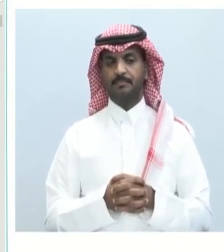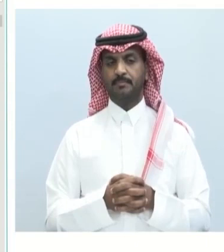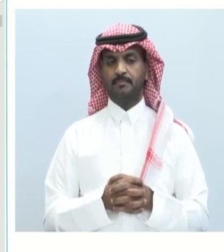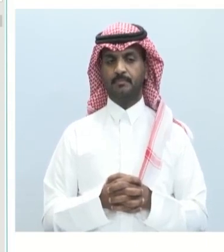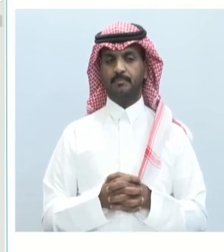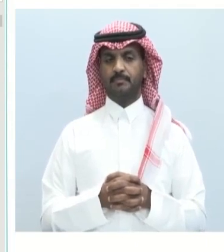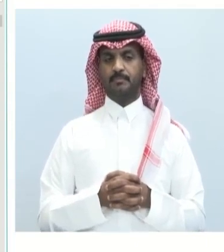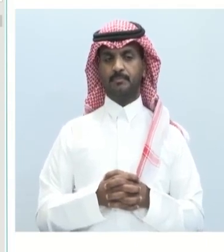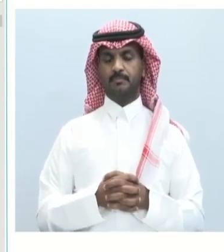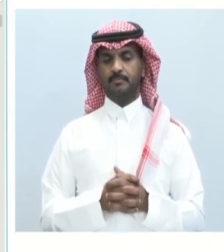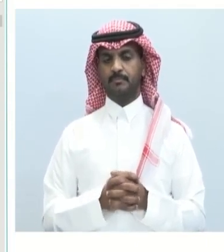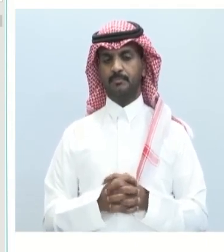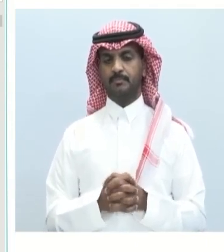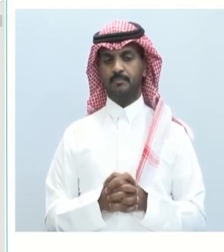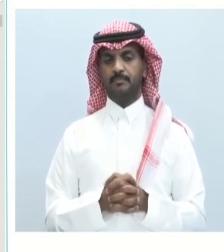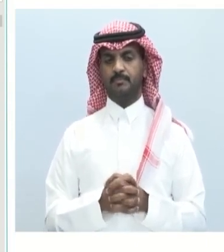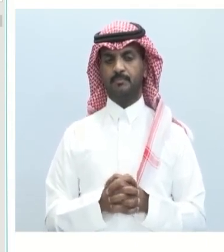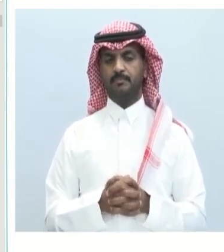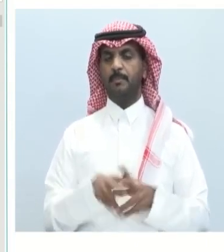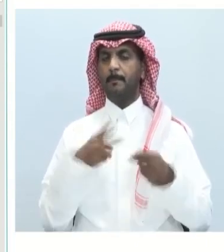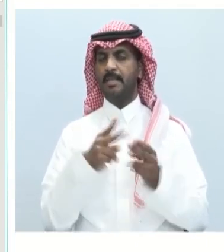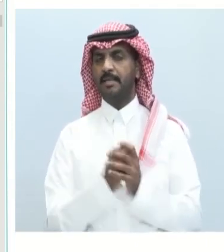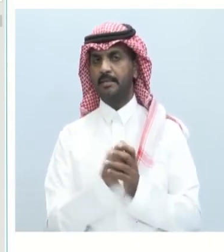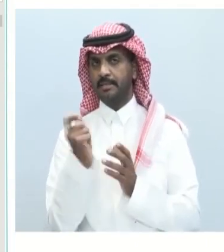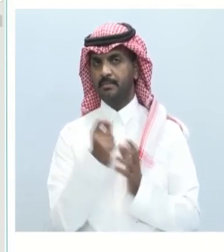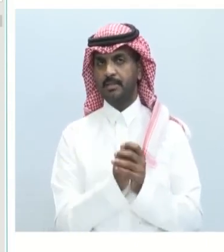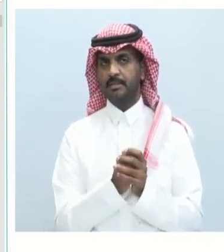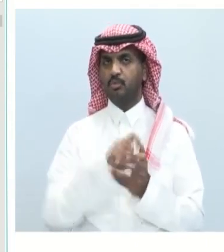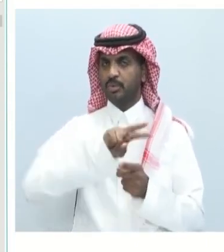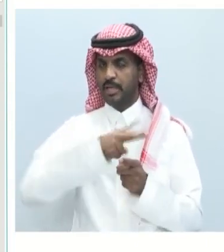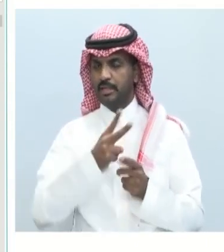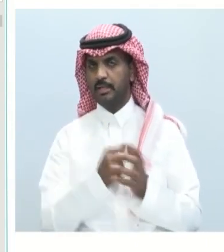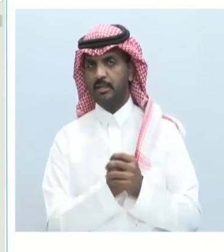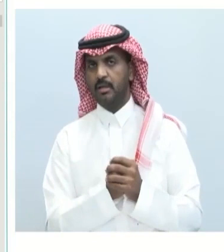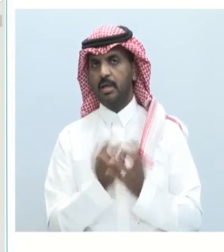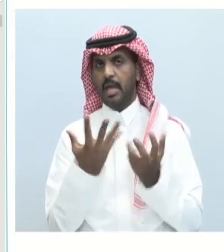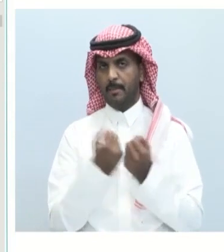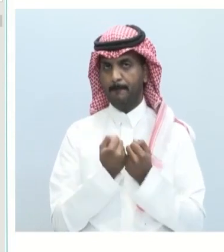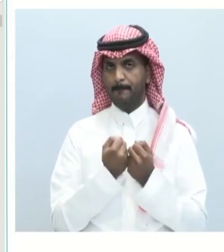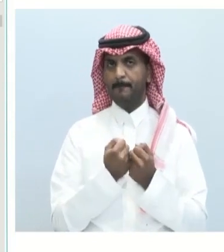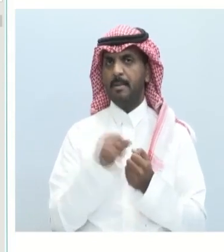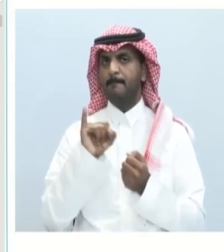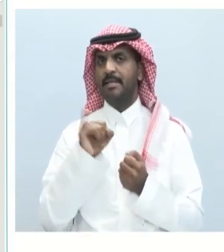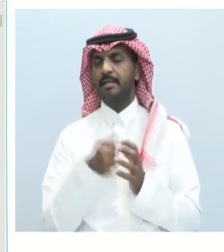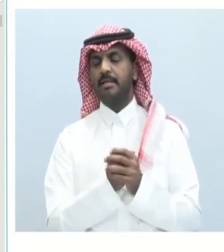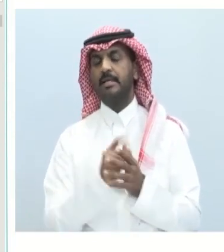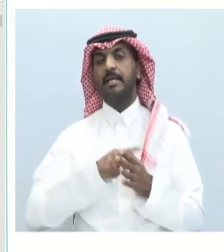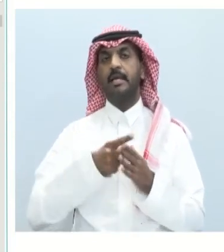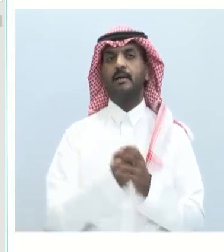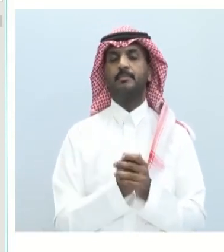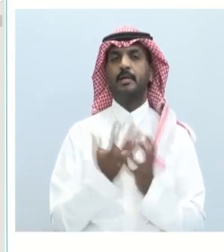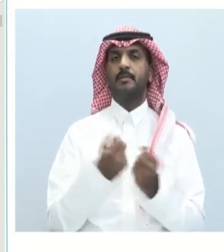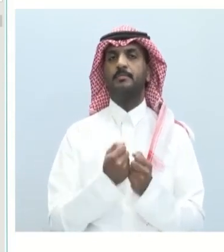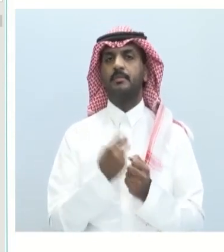نلاحظ ايضا بدايه الكتابه سيتم تغيير الرقم او رقم الماده الى الرقم التالي